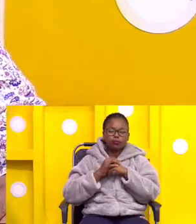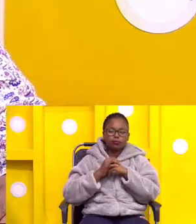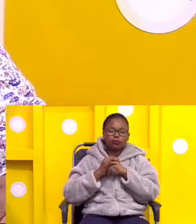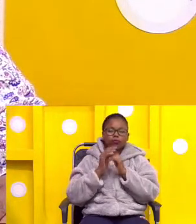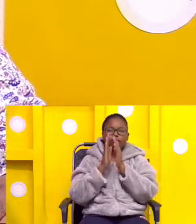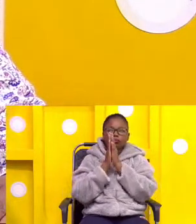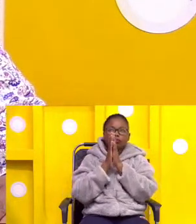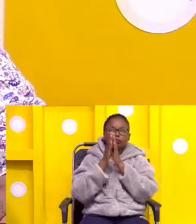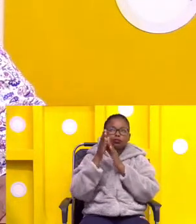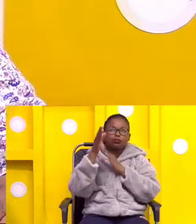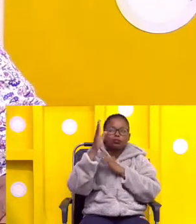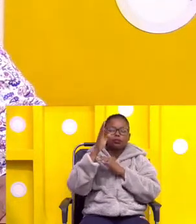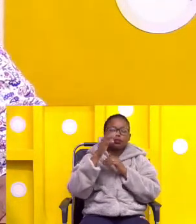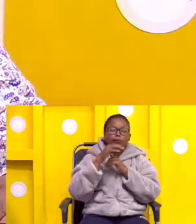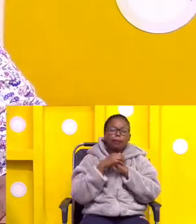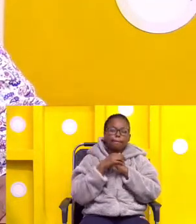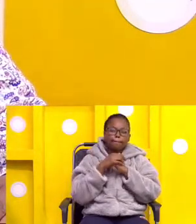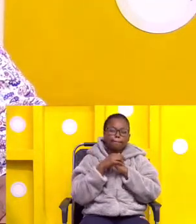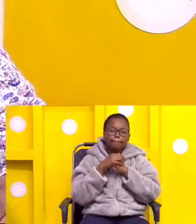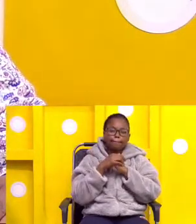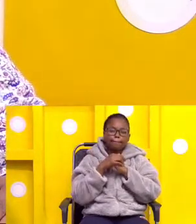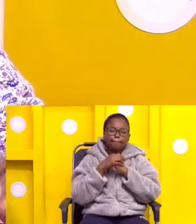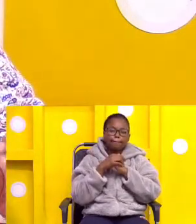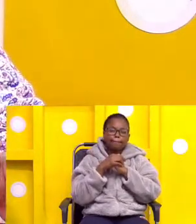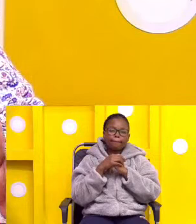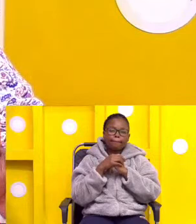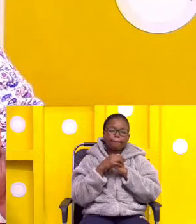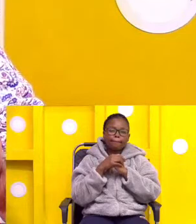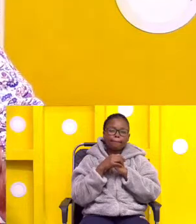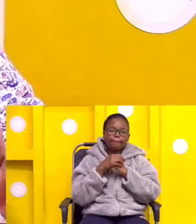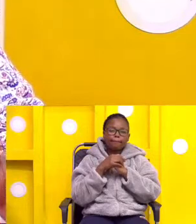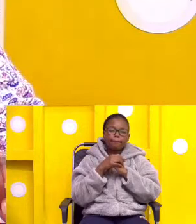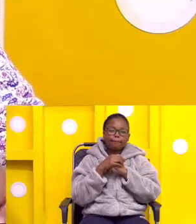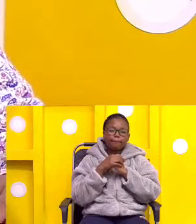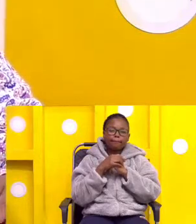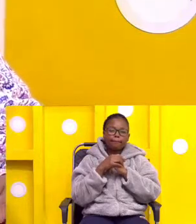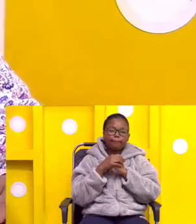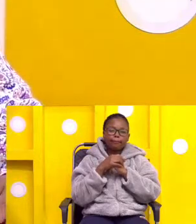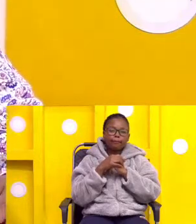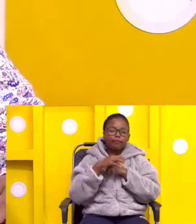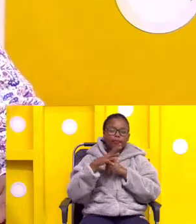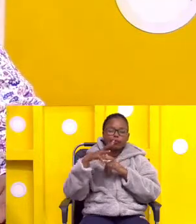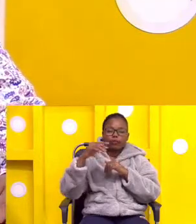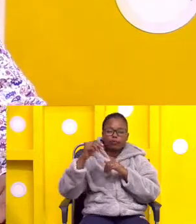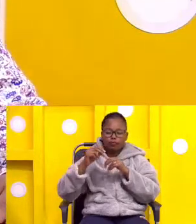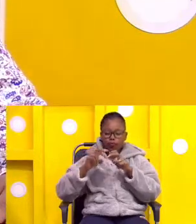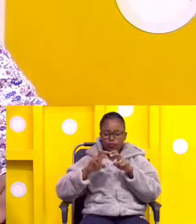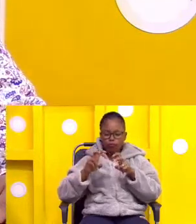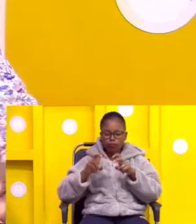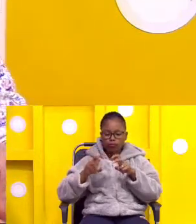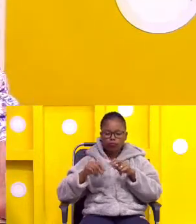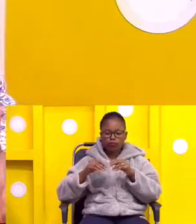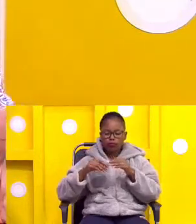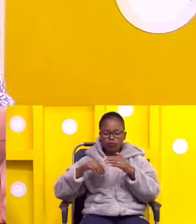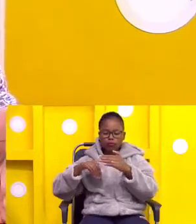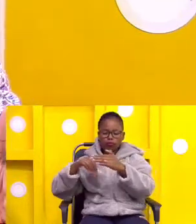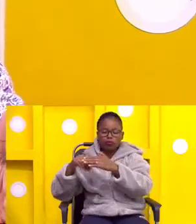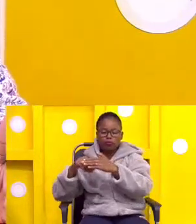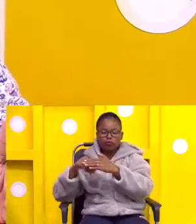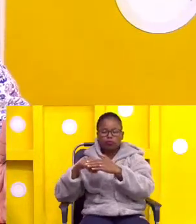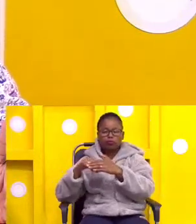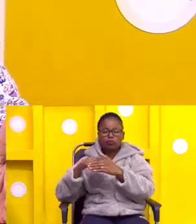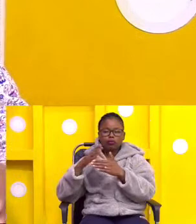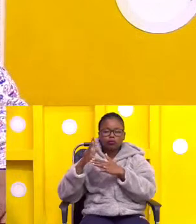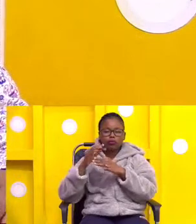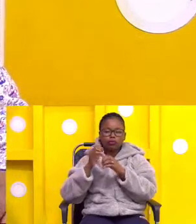Bwana asifiwe sana. Wadhi kuhana tawinaju kuna rumena no higa. Ugadhega. Gai ya kahada beo